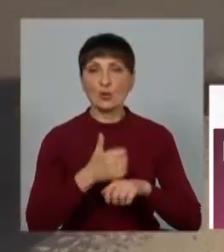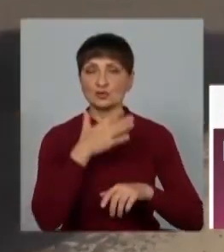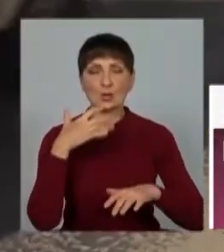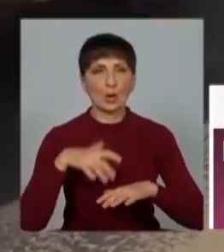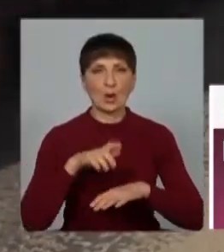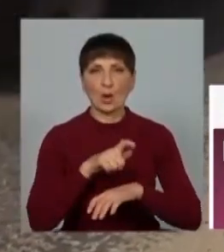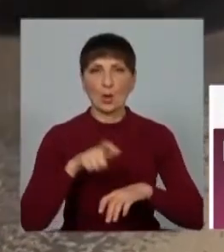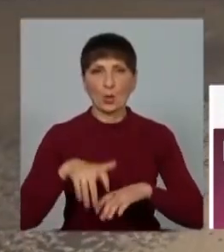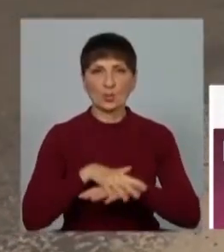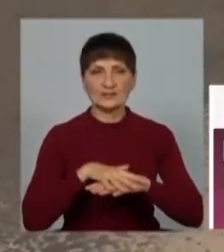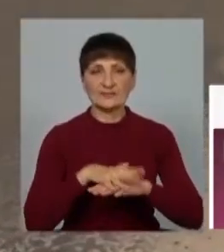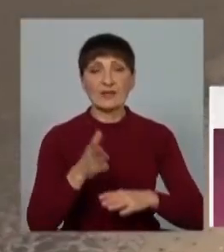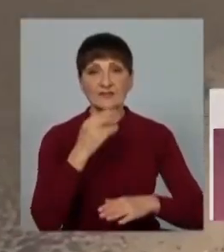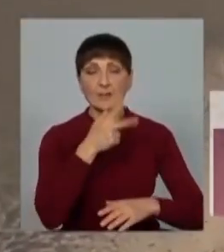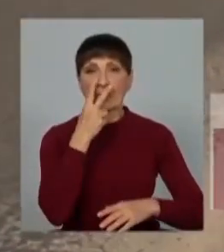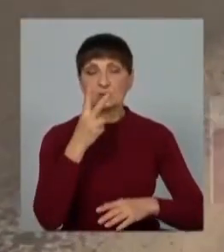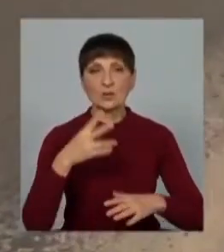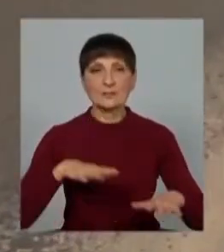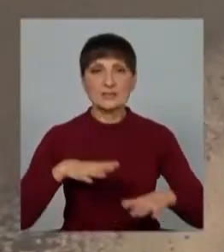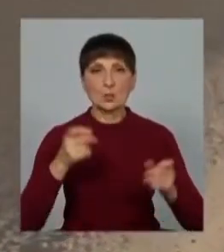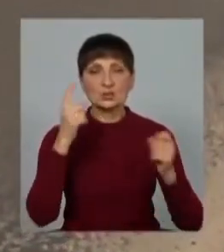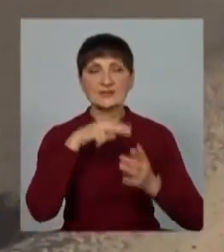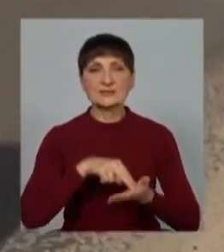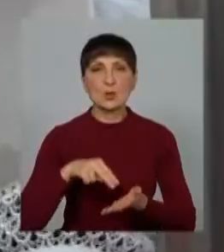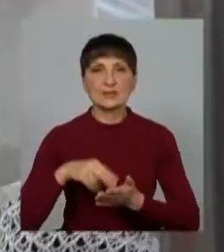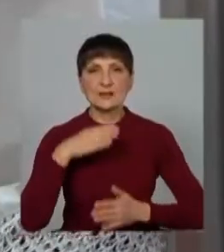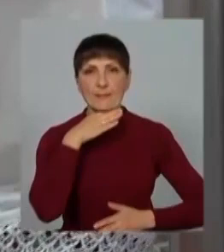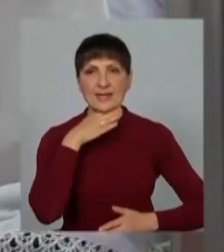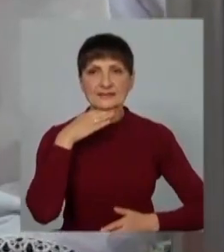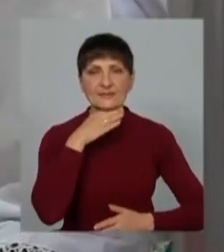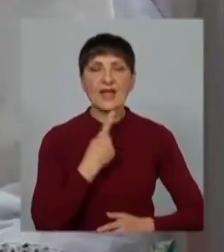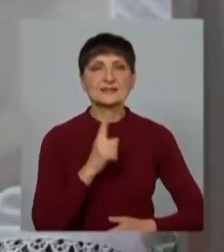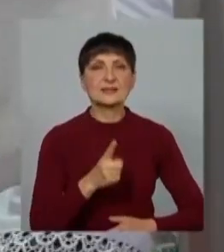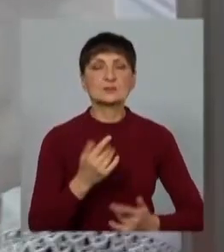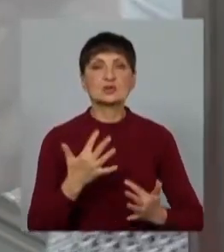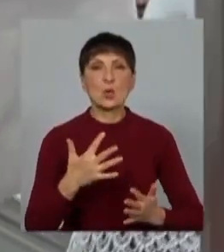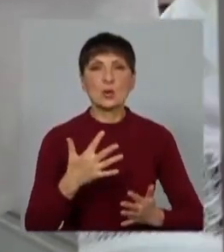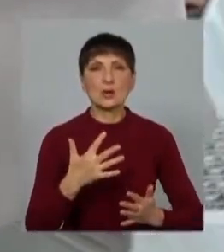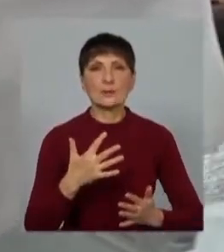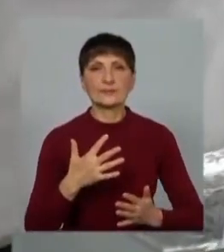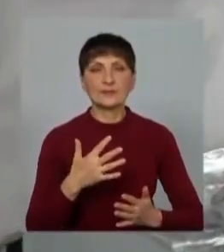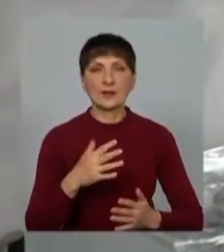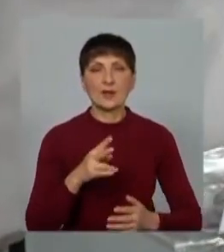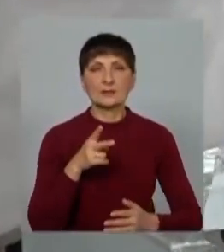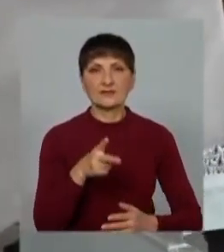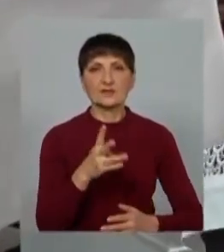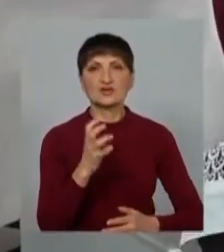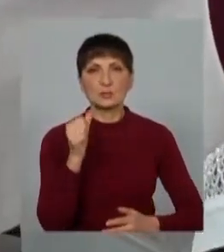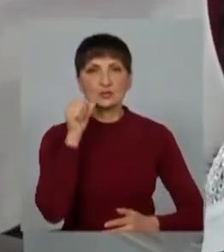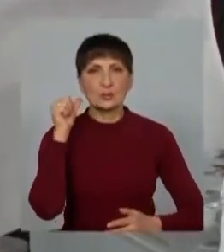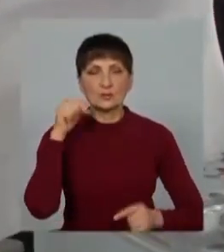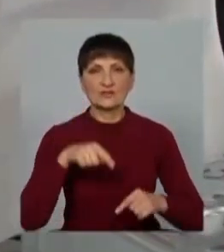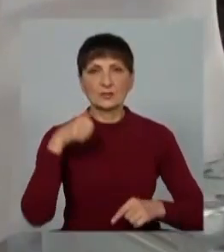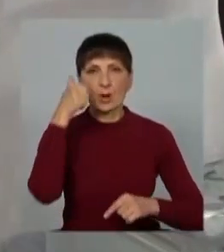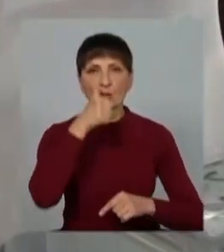многолюдно. Теперь предлагаю пройтись по рынку и узнать цены на мясо. Килограмм сколько стоит? Килограмм в прошлом году 2400 стоило,